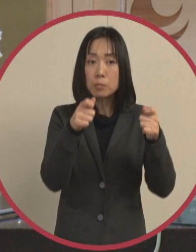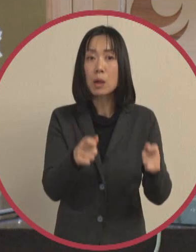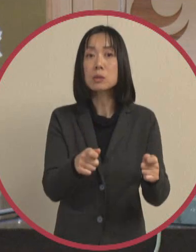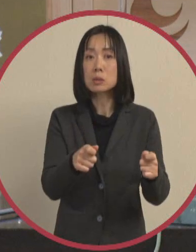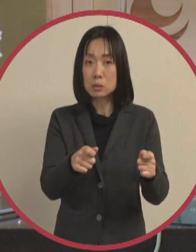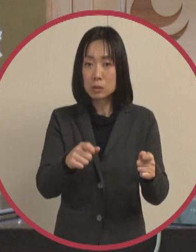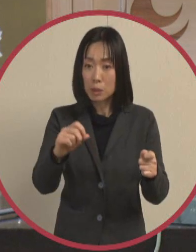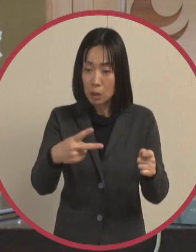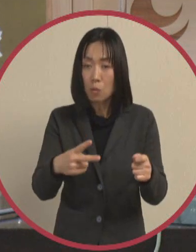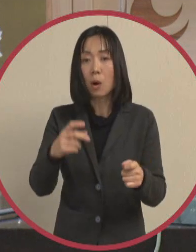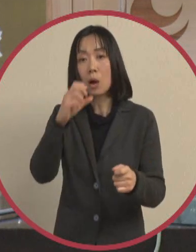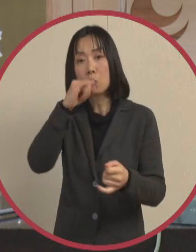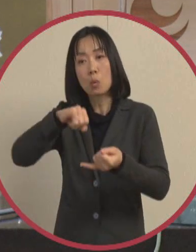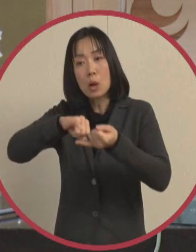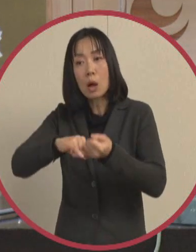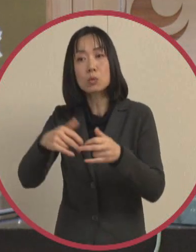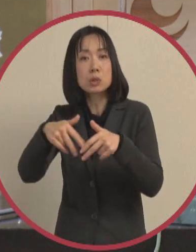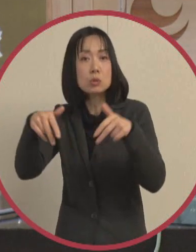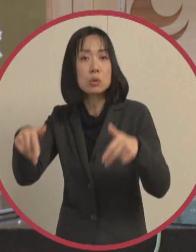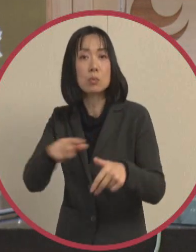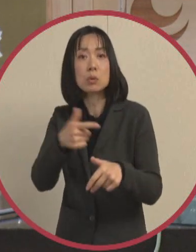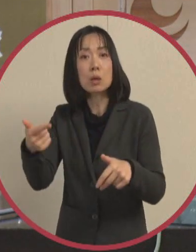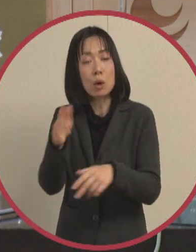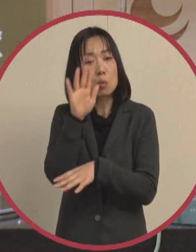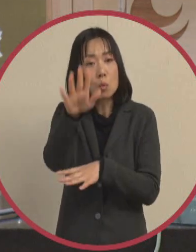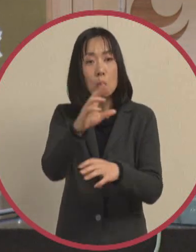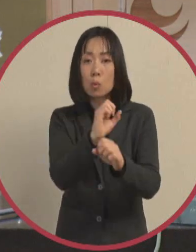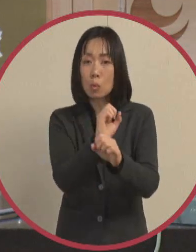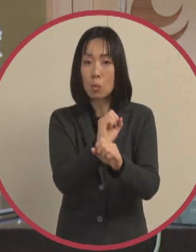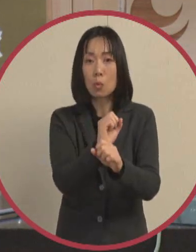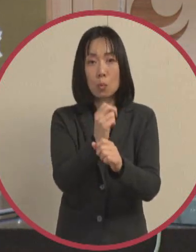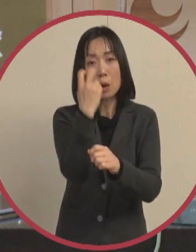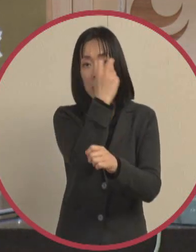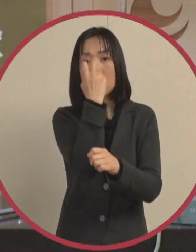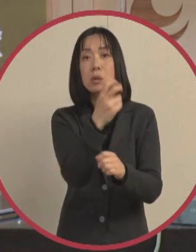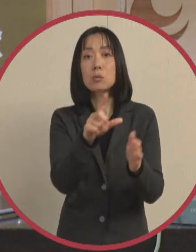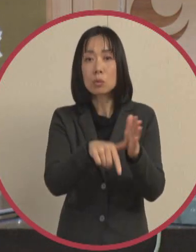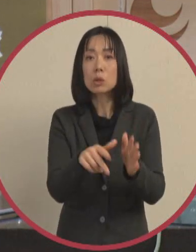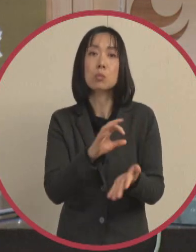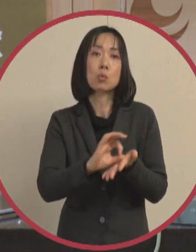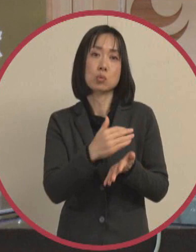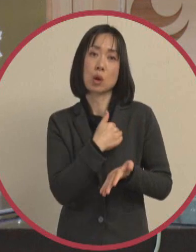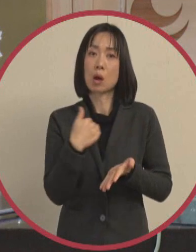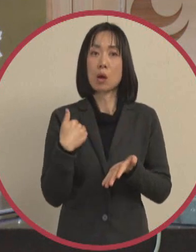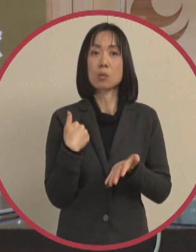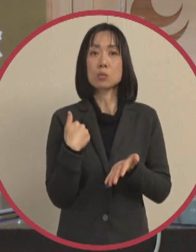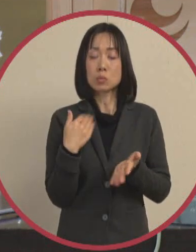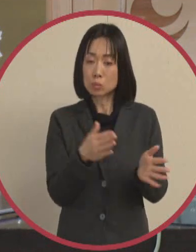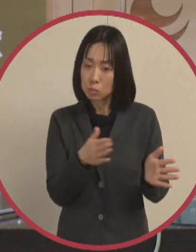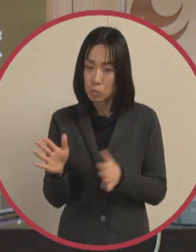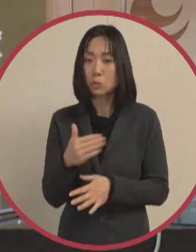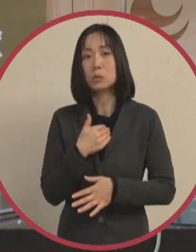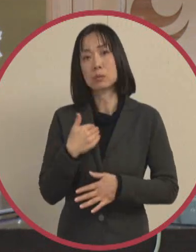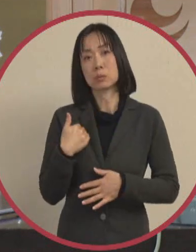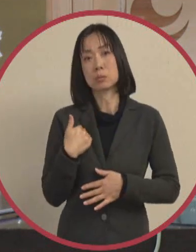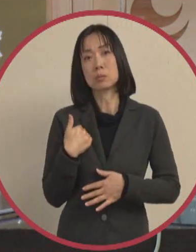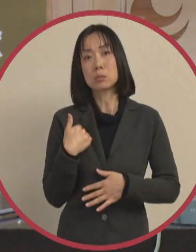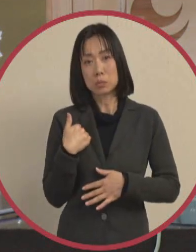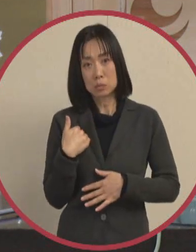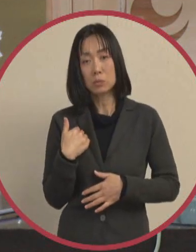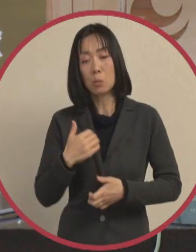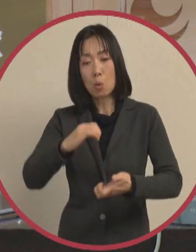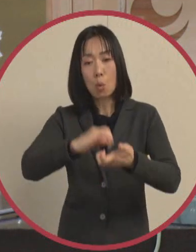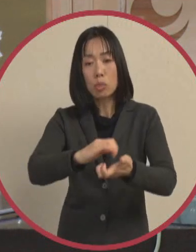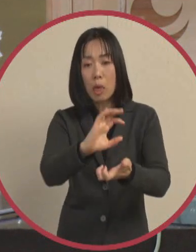約システムといったようなものは、まあ、今後の検査にも活用できるものでありますけれども、あの、まあ、いずれにしても固定費的な部分